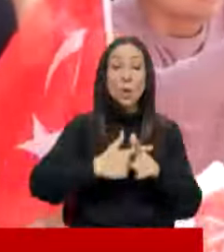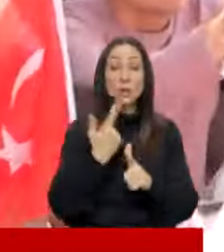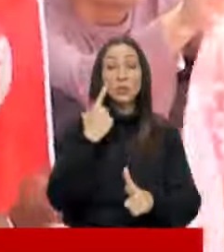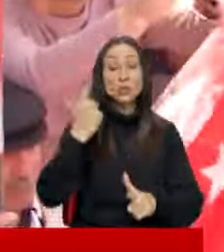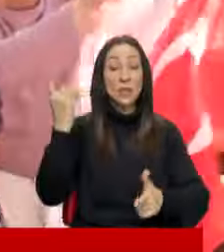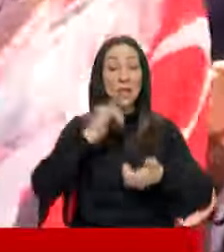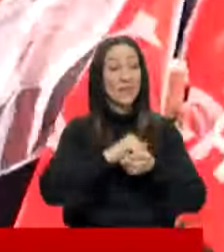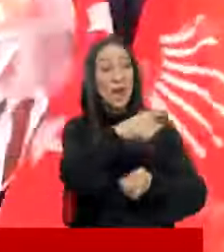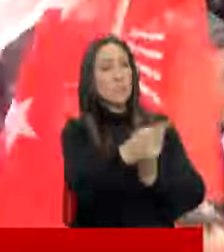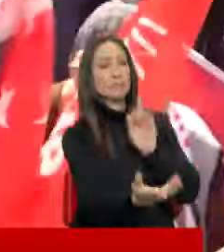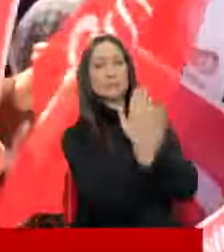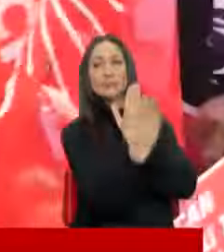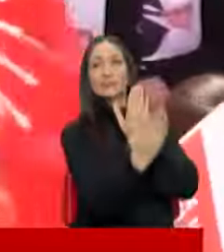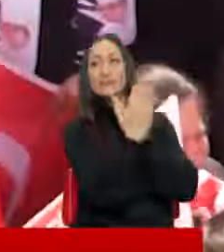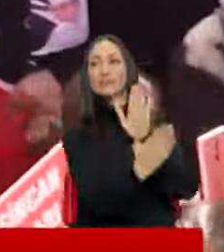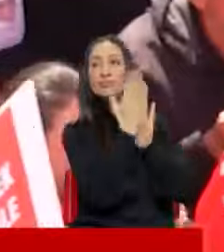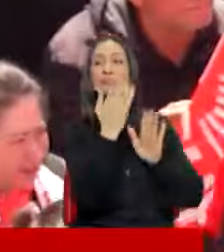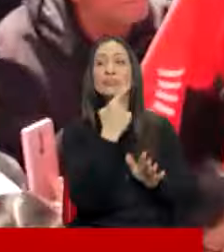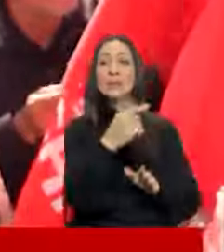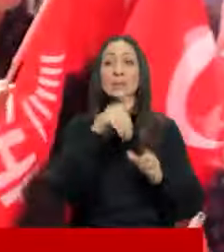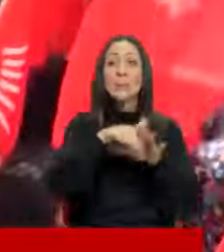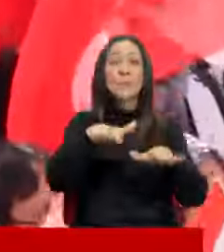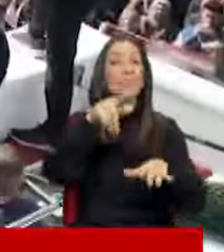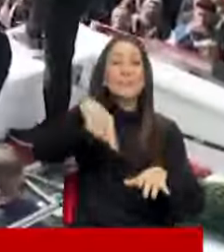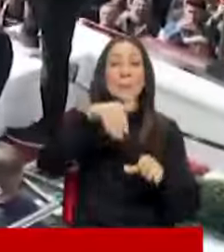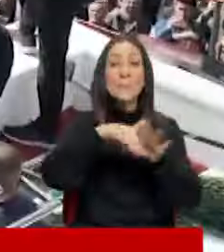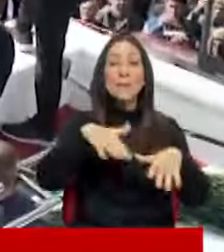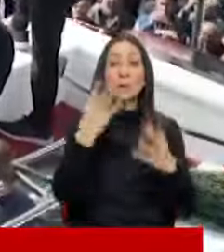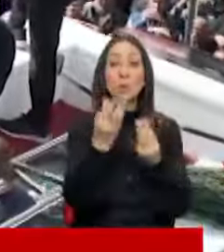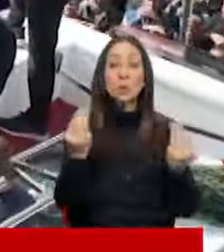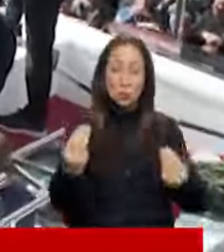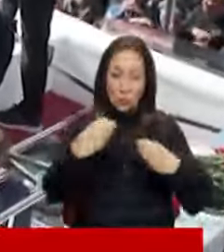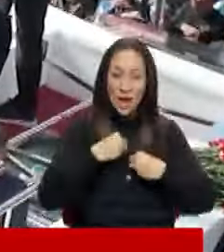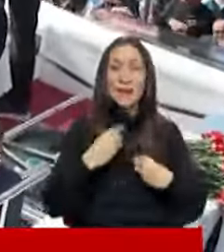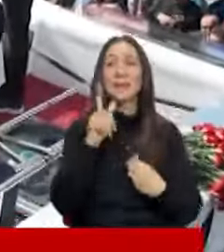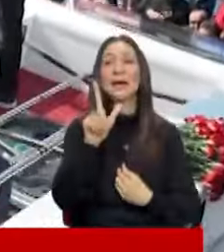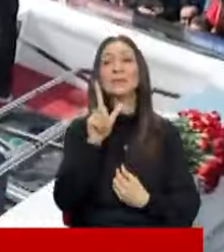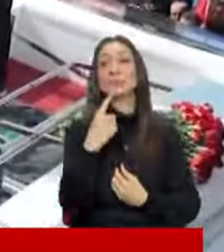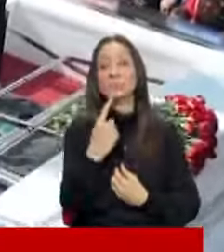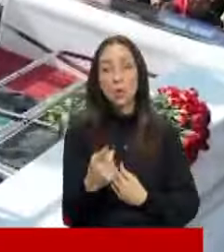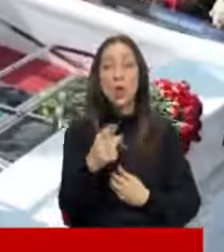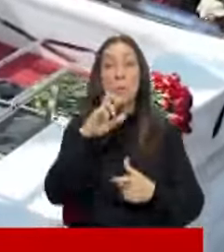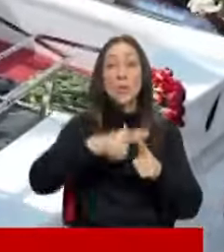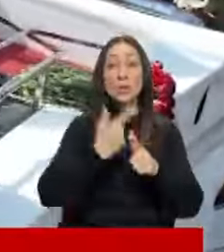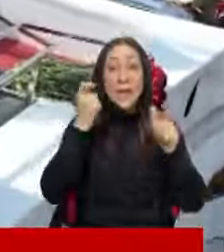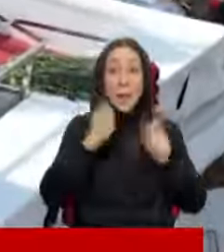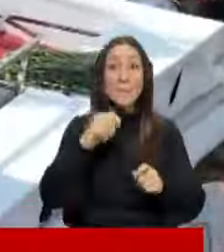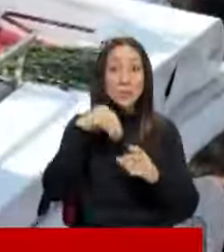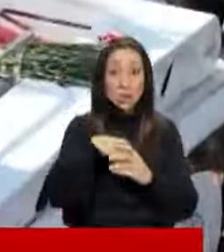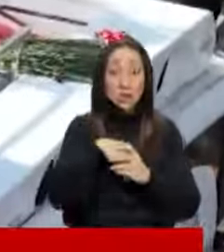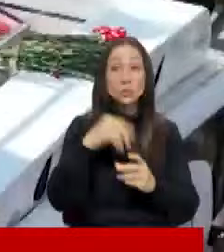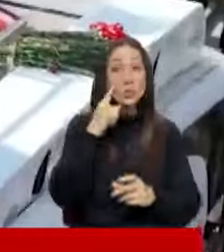Cumhur İttifakı üyelerine takıldığını söylüyor. Seçmeni belediye meclisinde de çoğunluğu sağlamalıyız diye uyarıyor. Projeleri yapabilmek